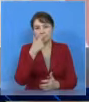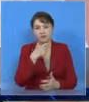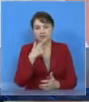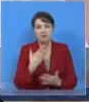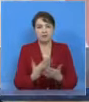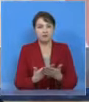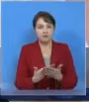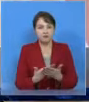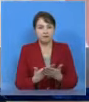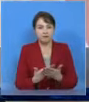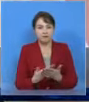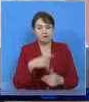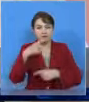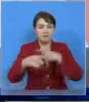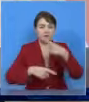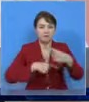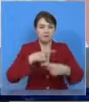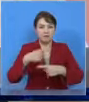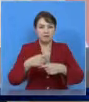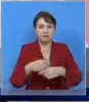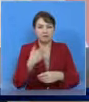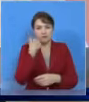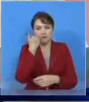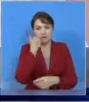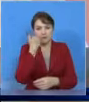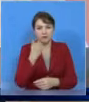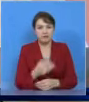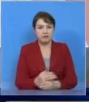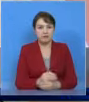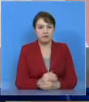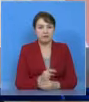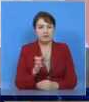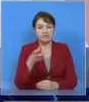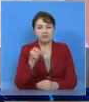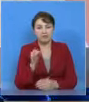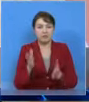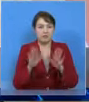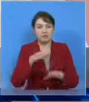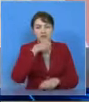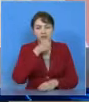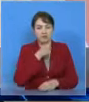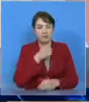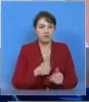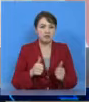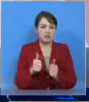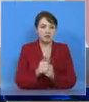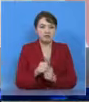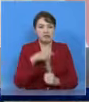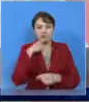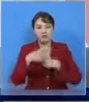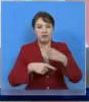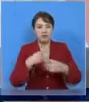Бұл енді бұл ата-бабаның алдында ұятты. Жан пида қылған ақсақалдар алдымыздағы